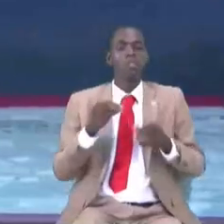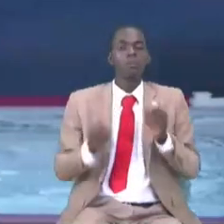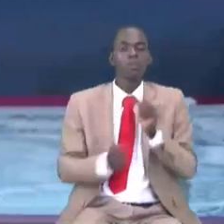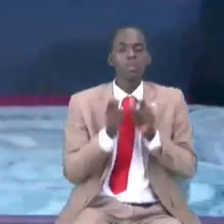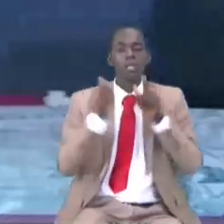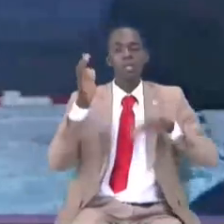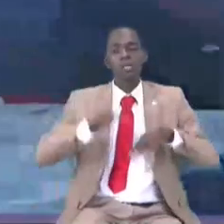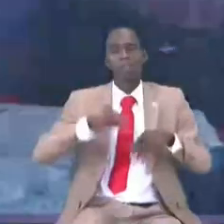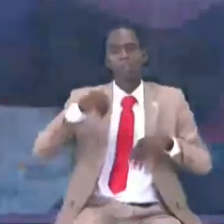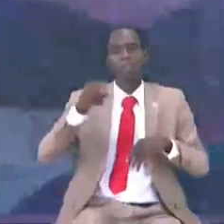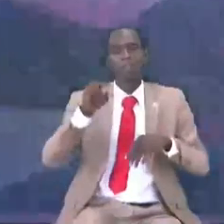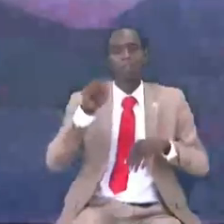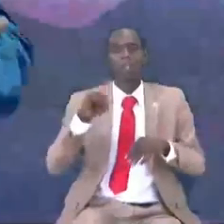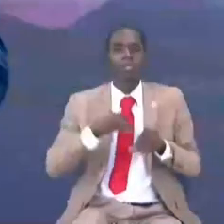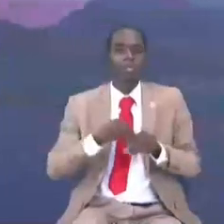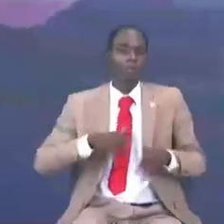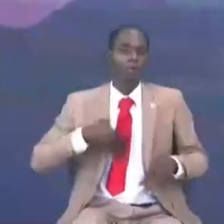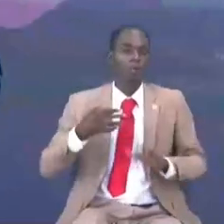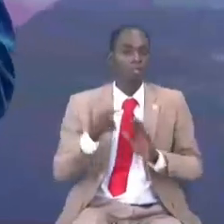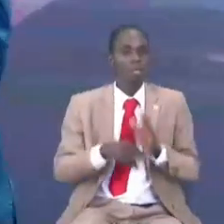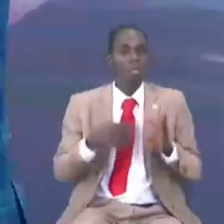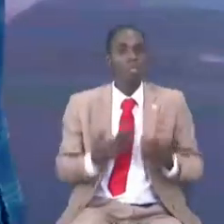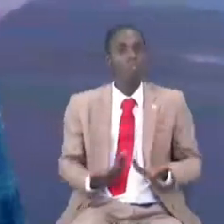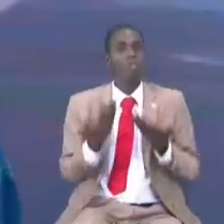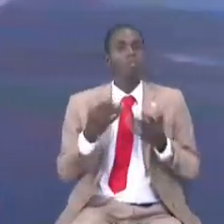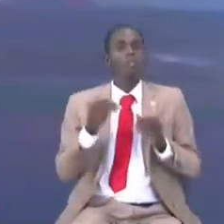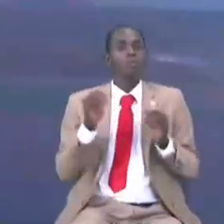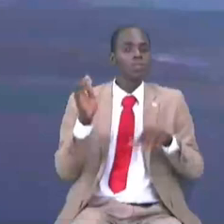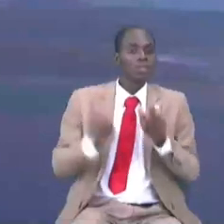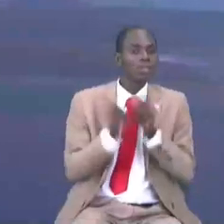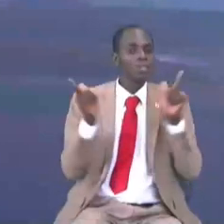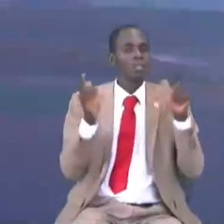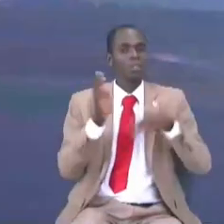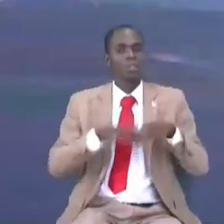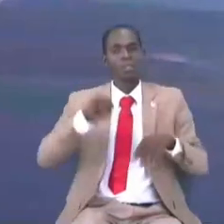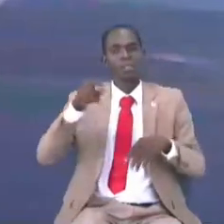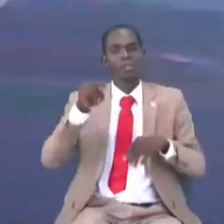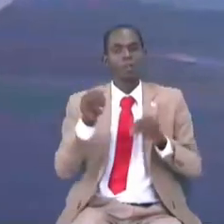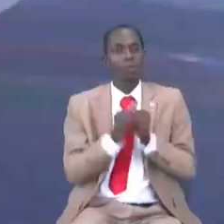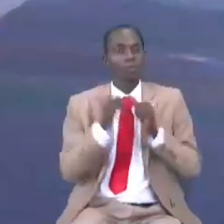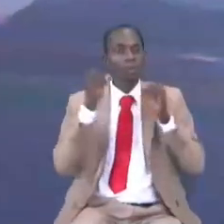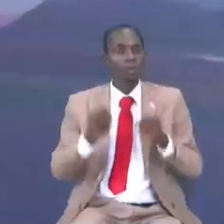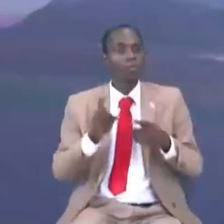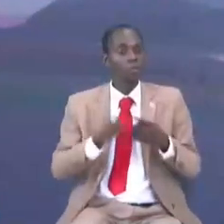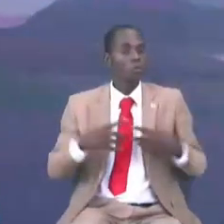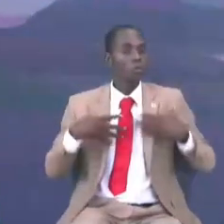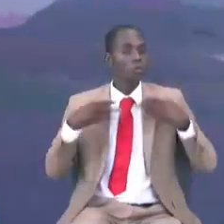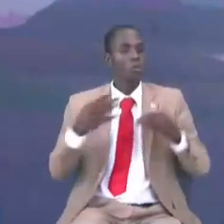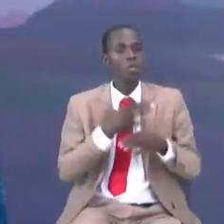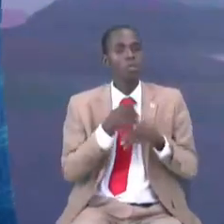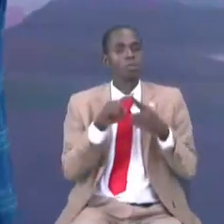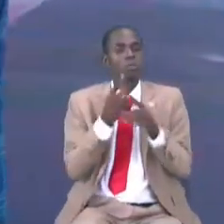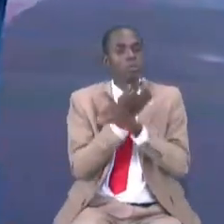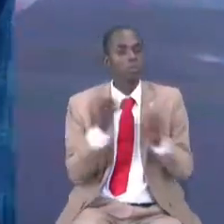que Jonas, sa puissance de guérir, sa puissance de délivrer, plus grande que celle de Jonas, dans sa venue,